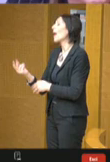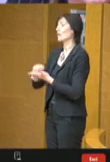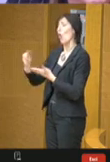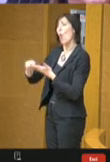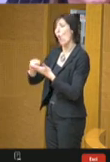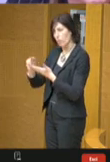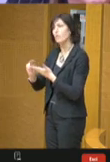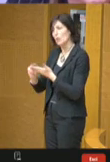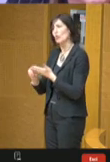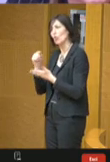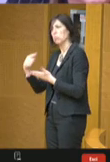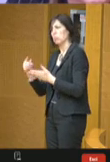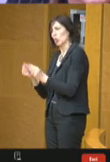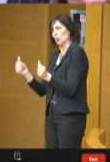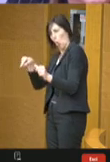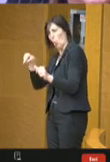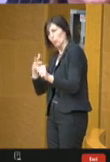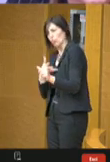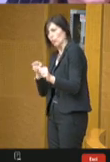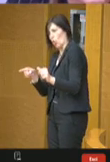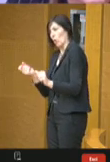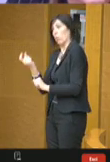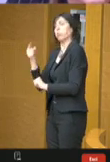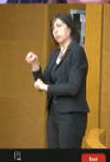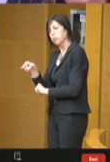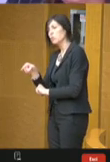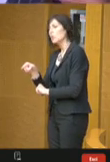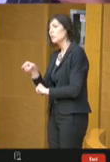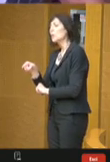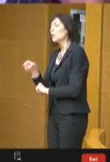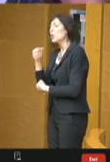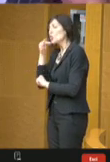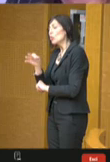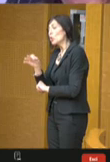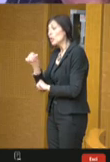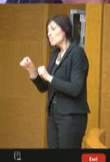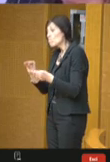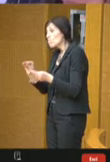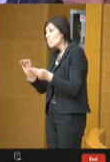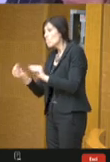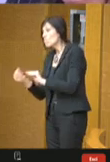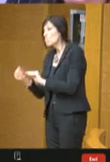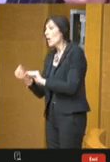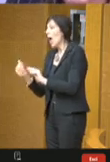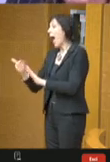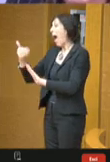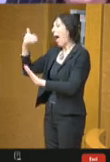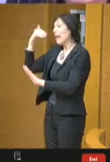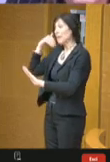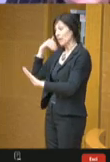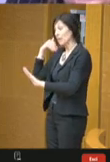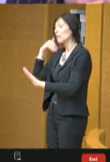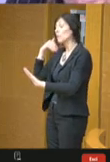soluzione particolarmente innovativa, siamo riusciti, rovesciando un'impostazione che invece negli anni precedenti purtroppo